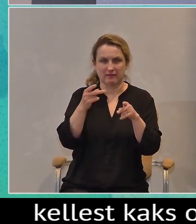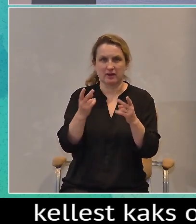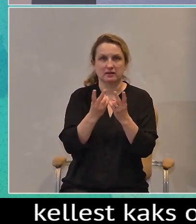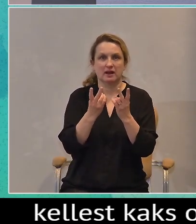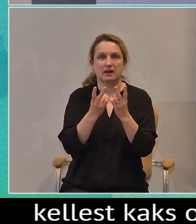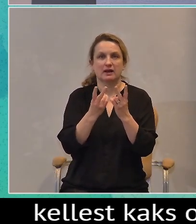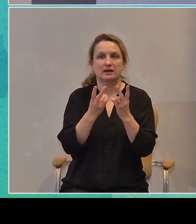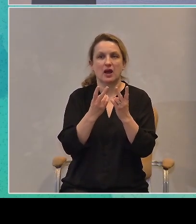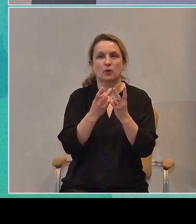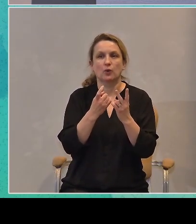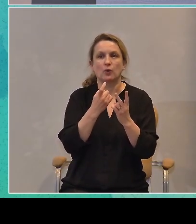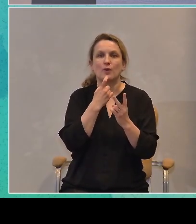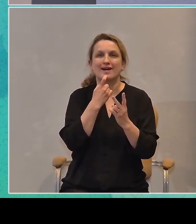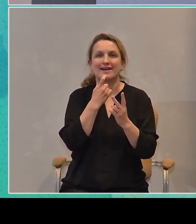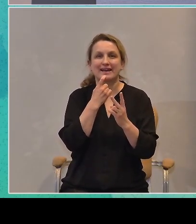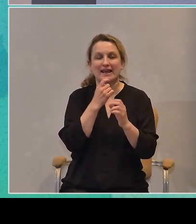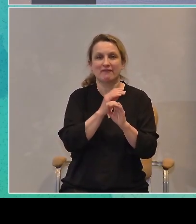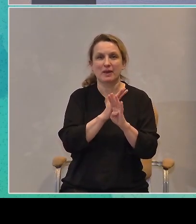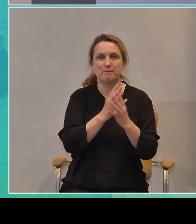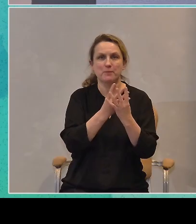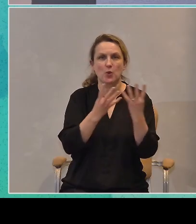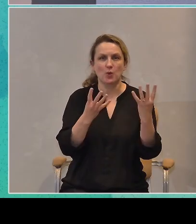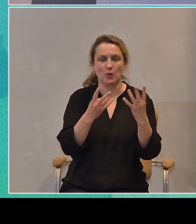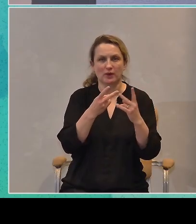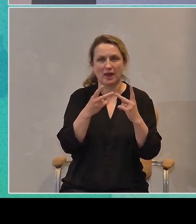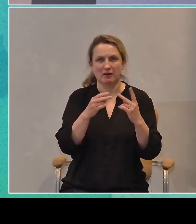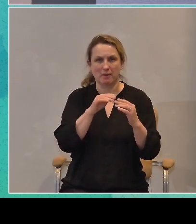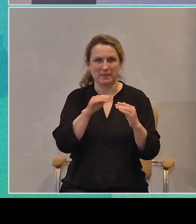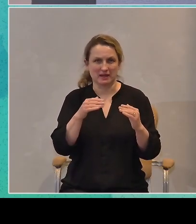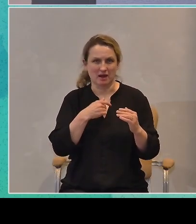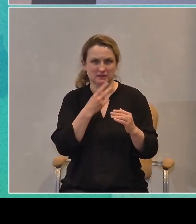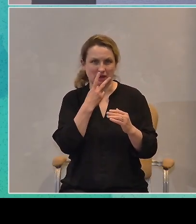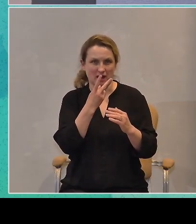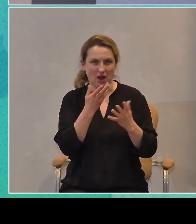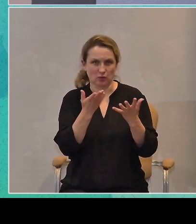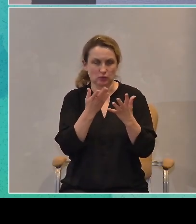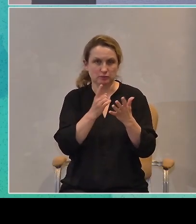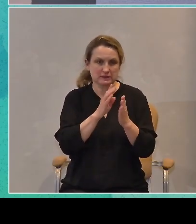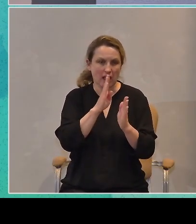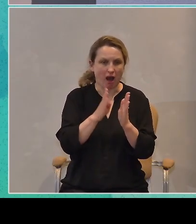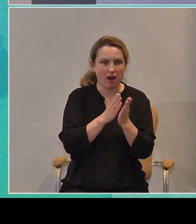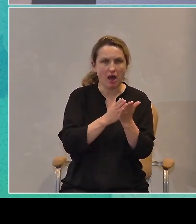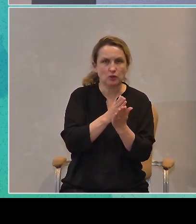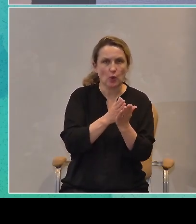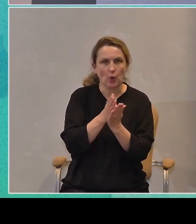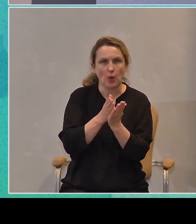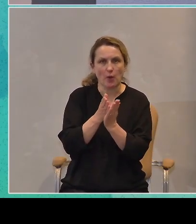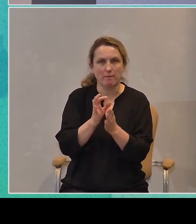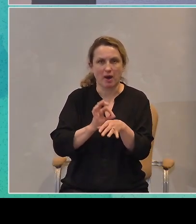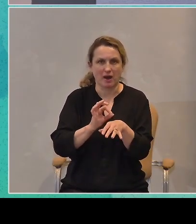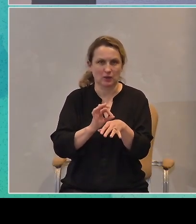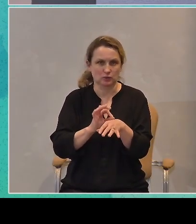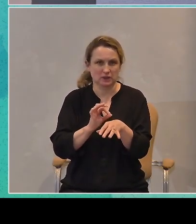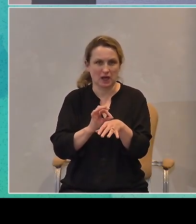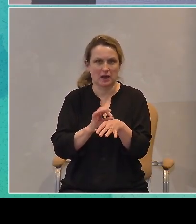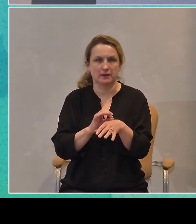kivimüüri ja selle all oleva pinnasega, et kuidas siis näha, kus miski alatüüp sellel haigusel tegutseb, et